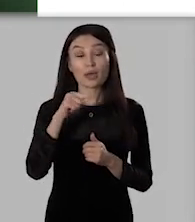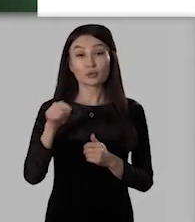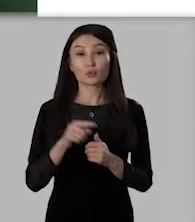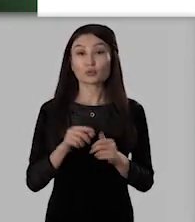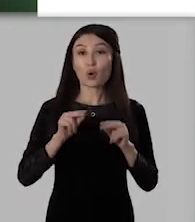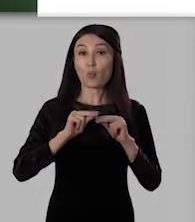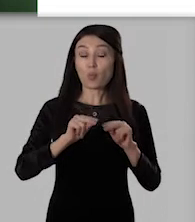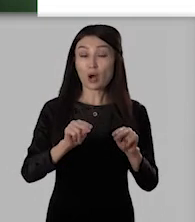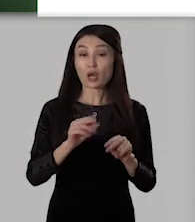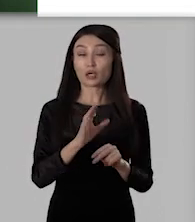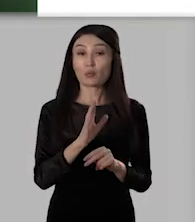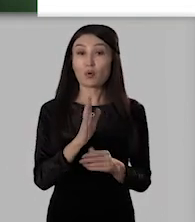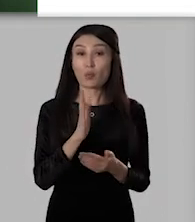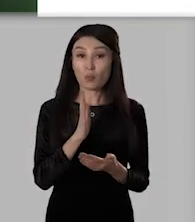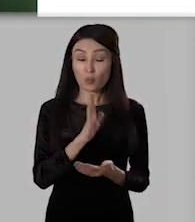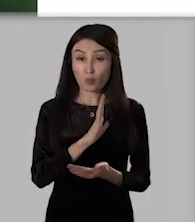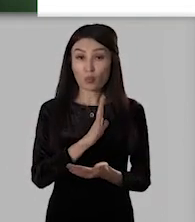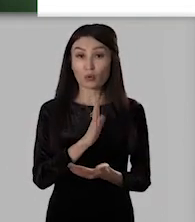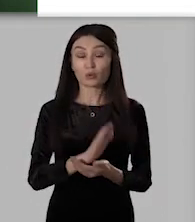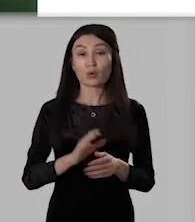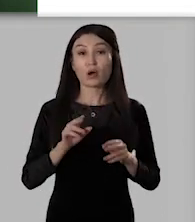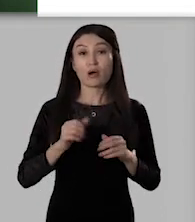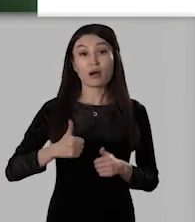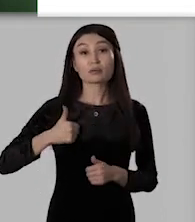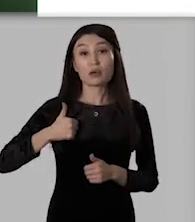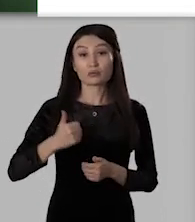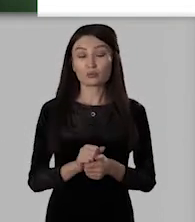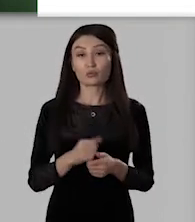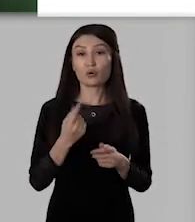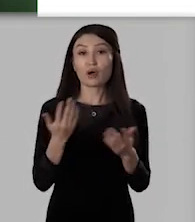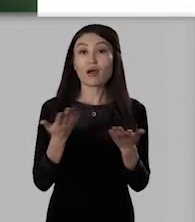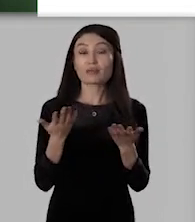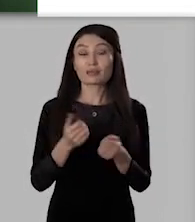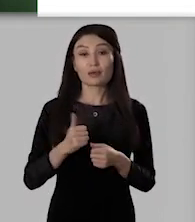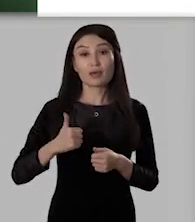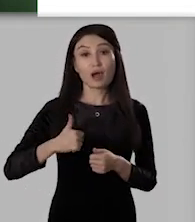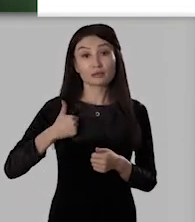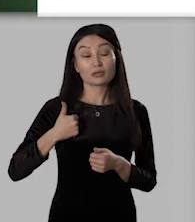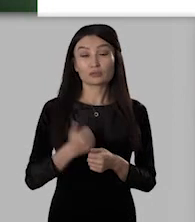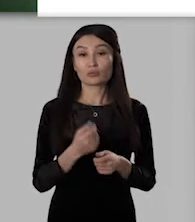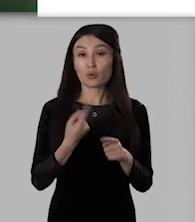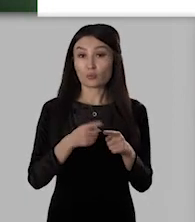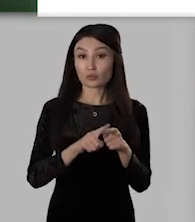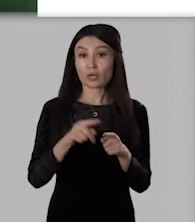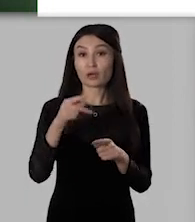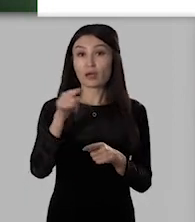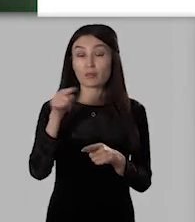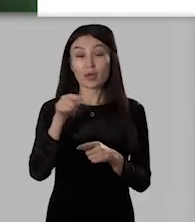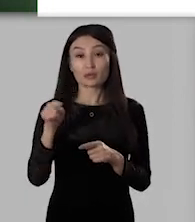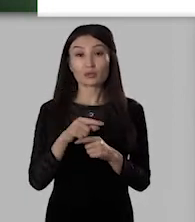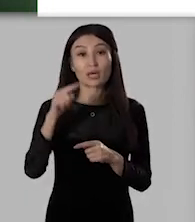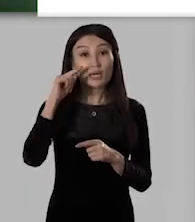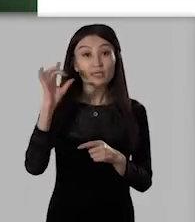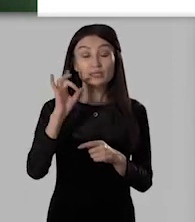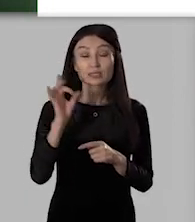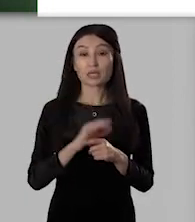ардактуу. Кандай? Ардактуу. Бул дагы атооштук баяндоочу. Кыргызстандагы